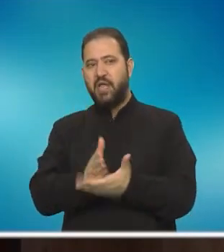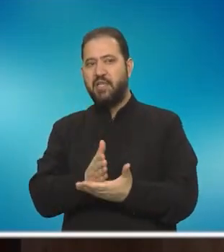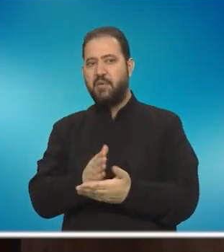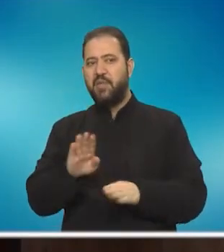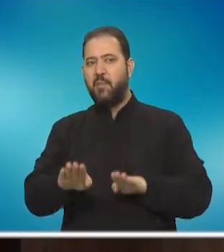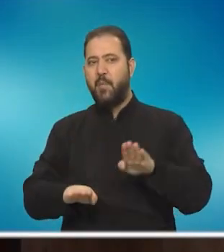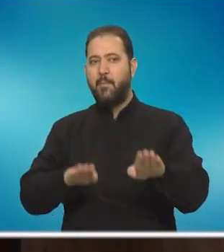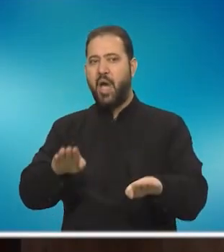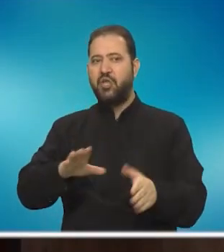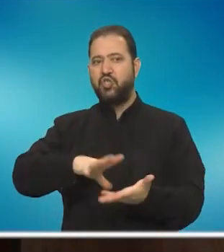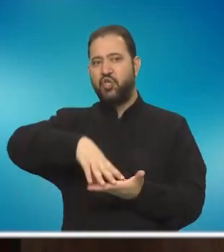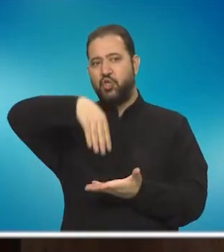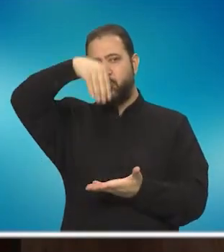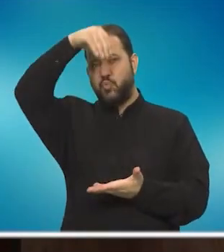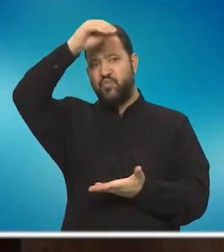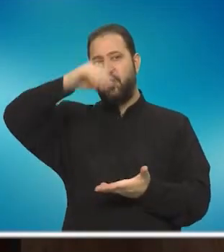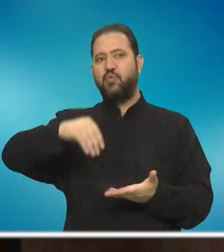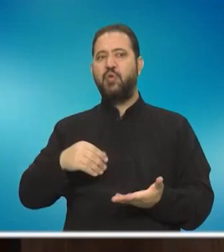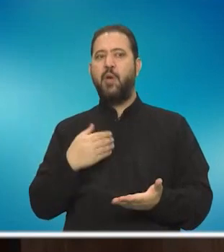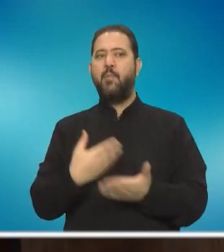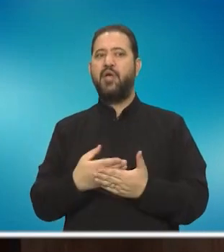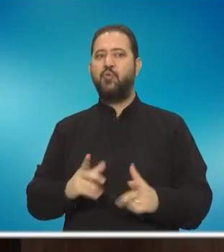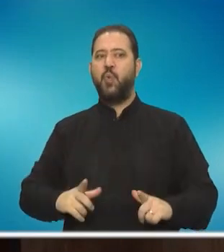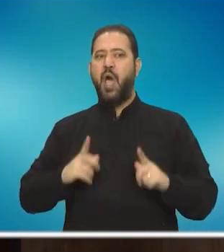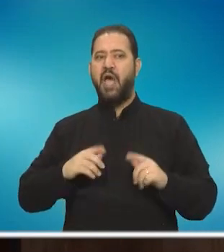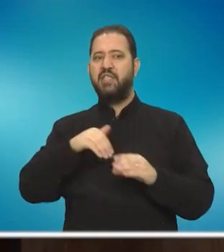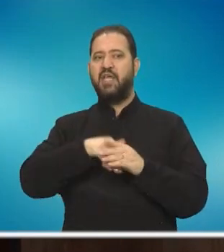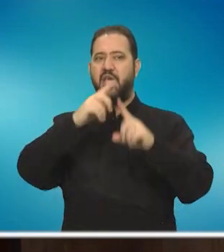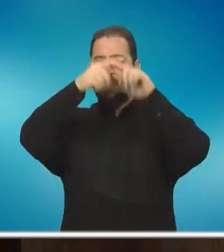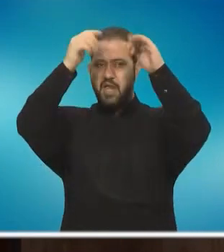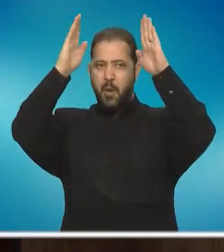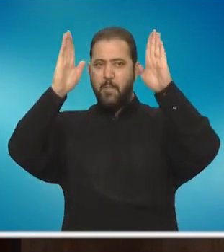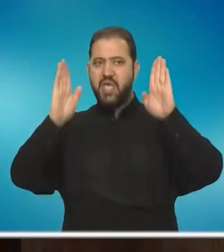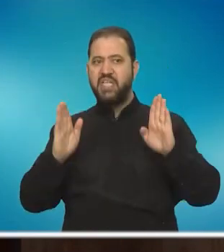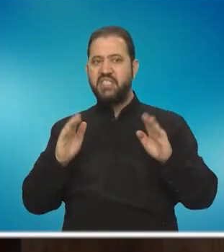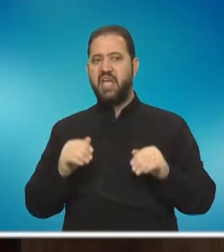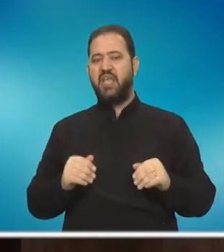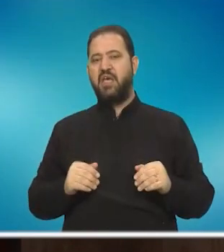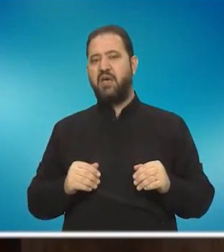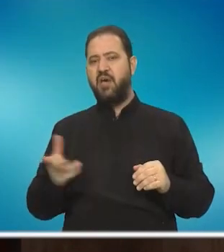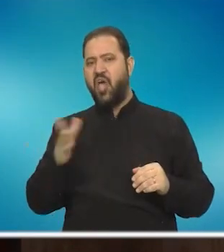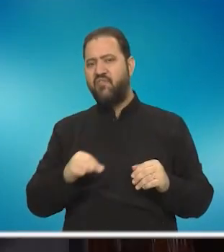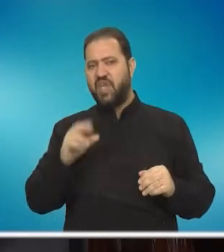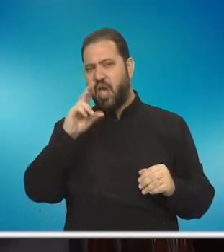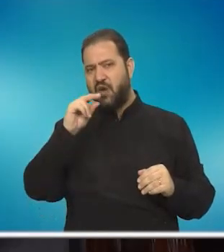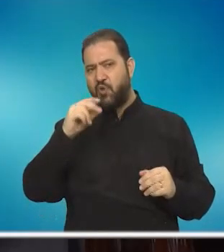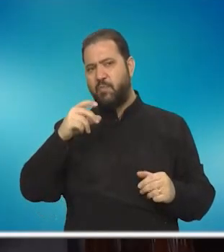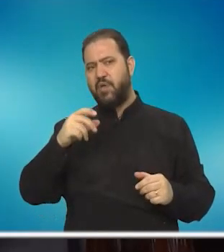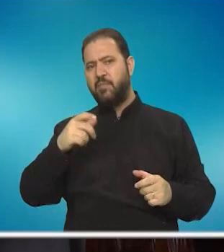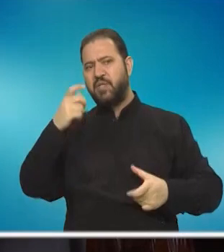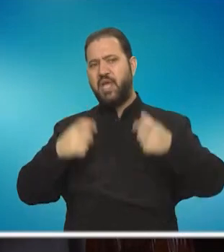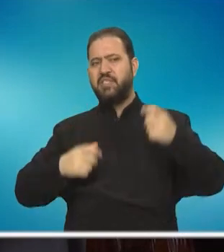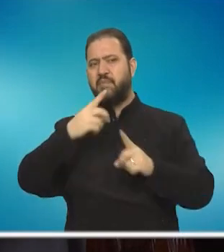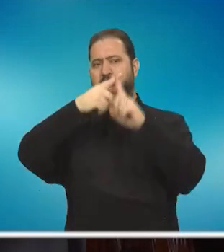îndreptăm pașii și sufletul spre a trăi în biserică, fie că vorbim de biserica